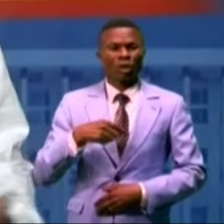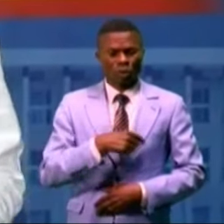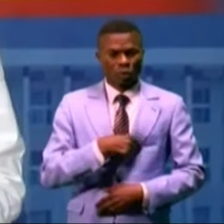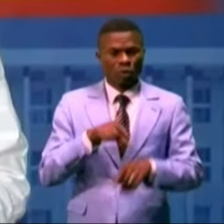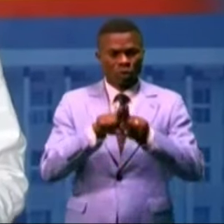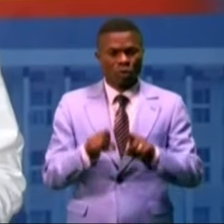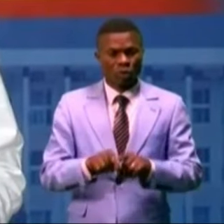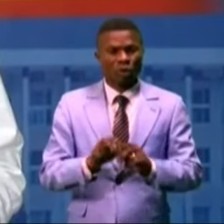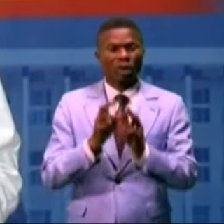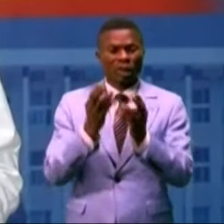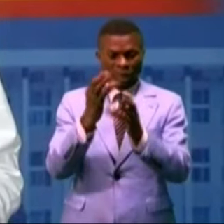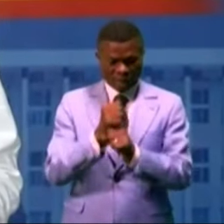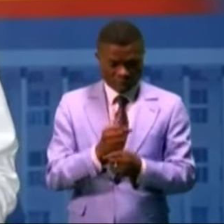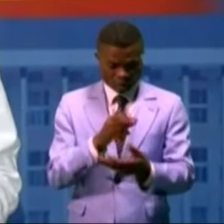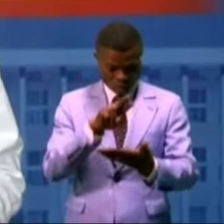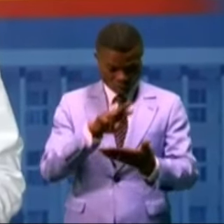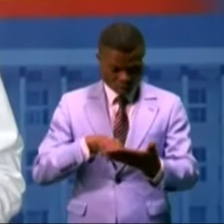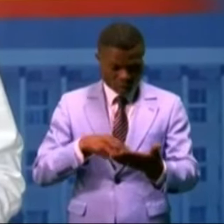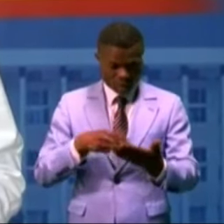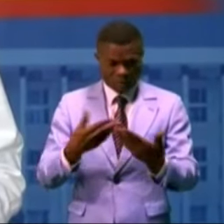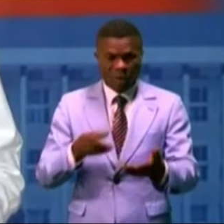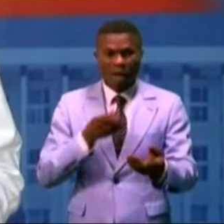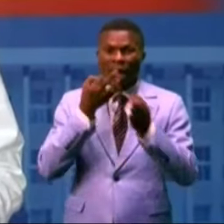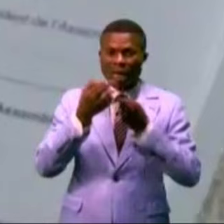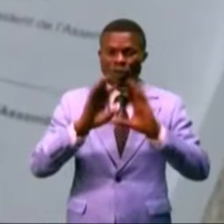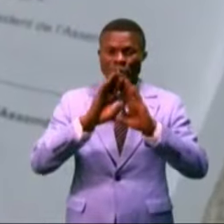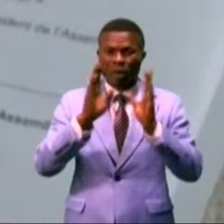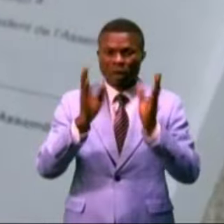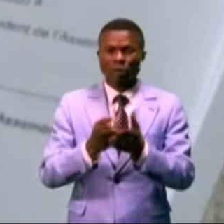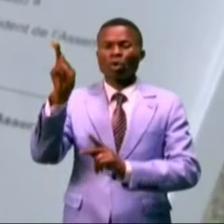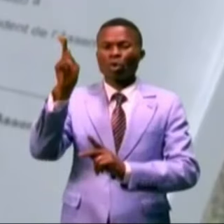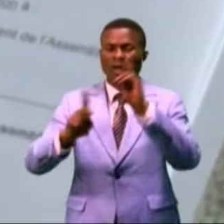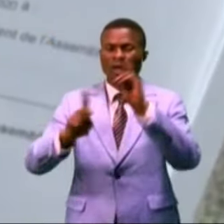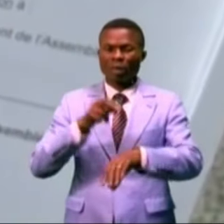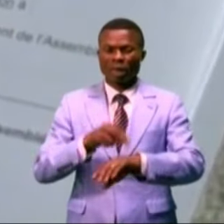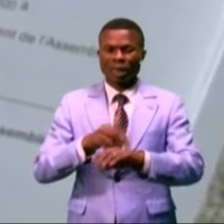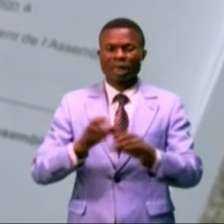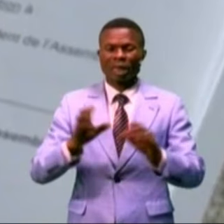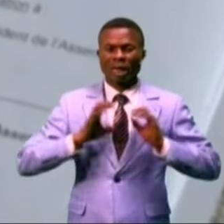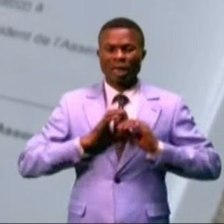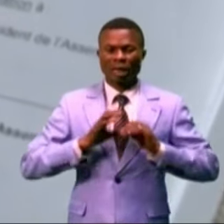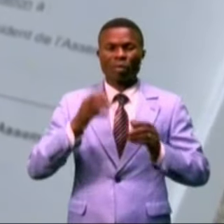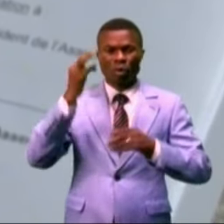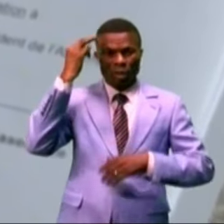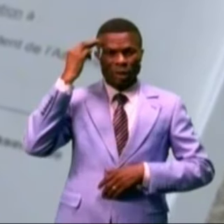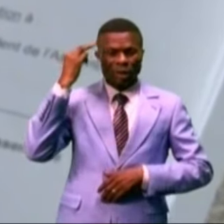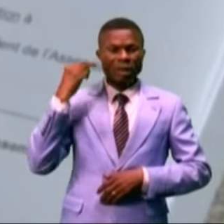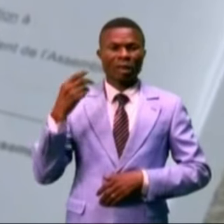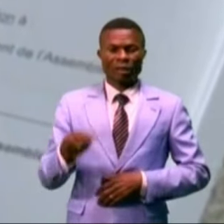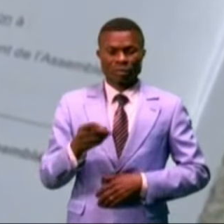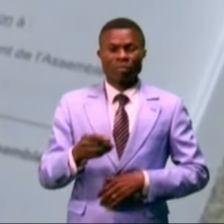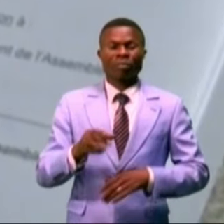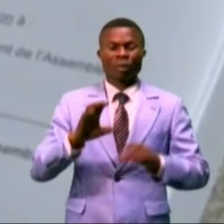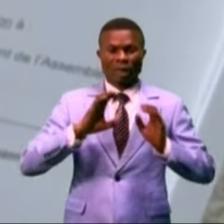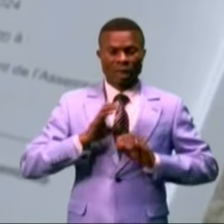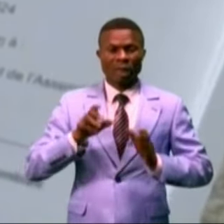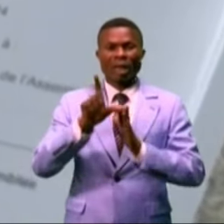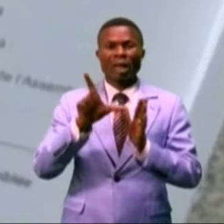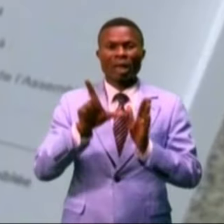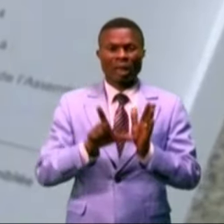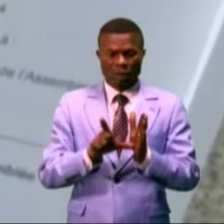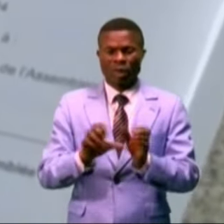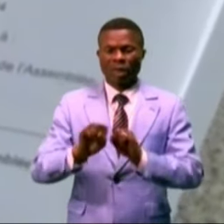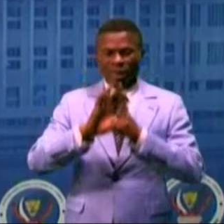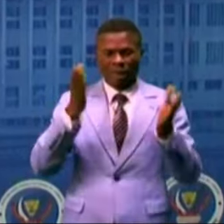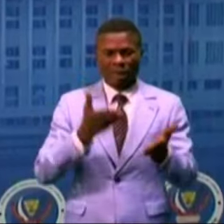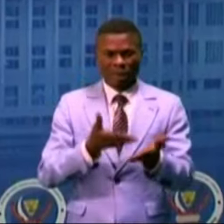essayer de parler à notre base pendant nos vacances parlementaires à Mwinga. Même si c'est les vacances, le règlement intérieur est très clair